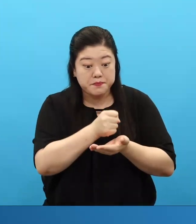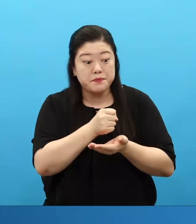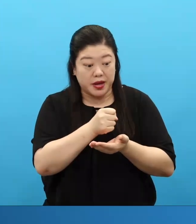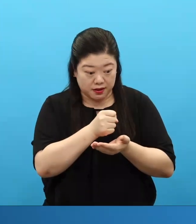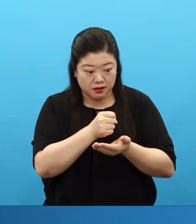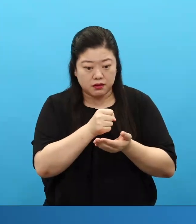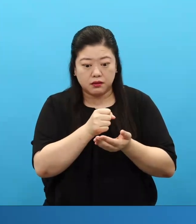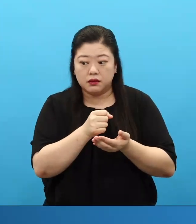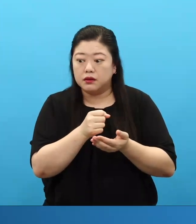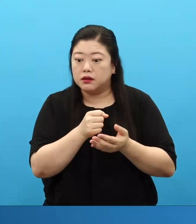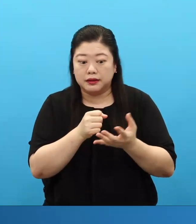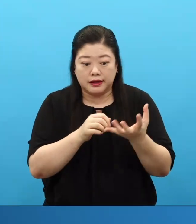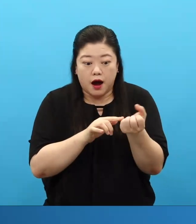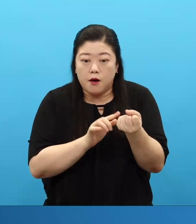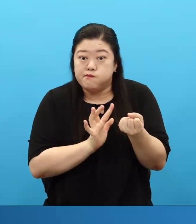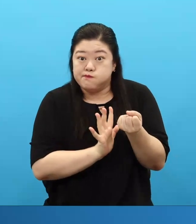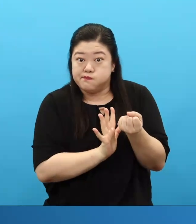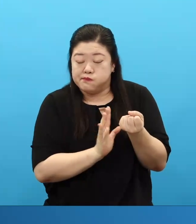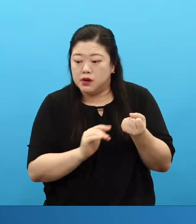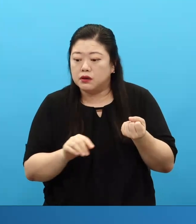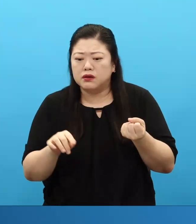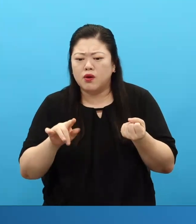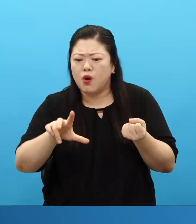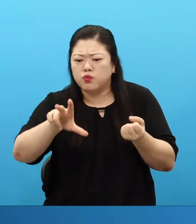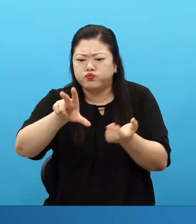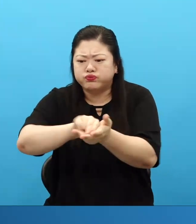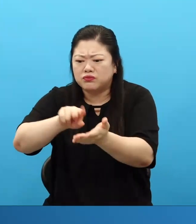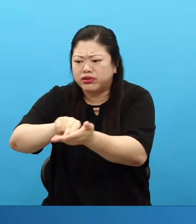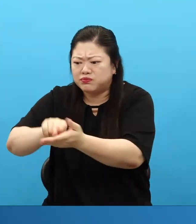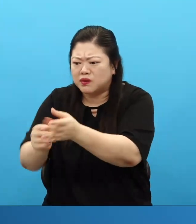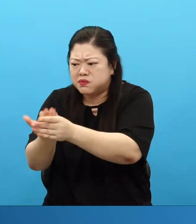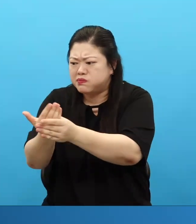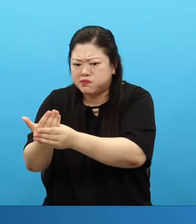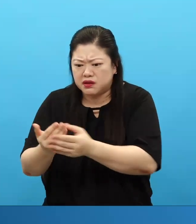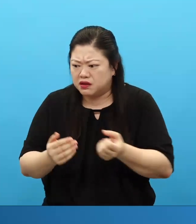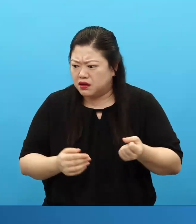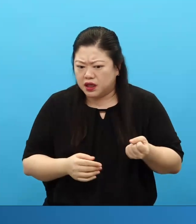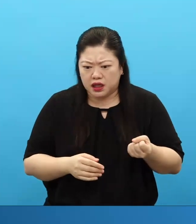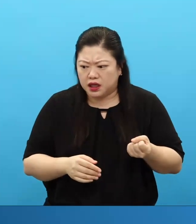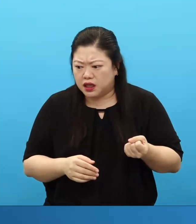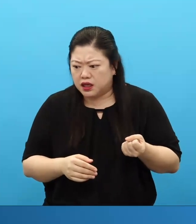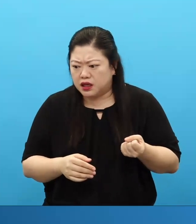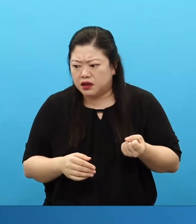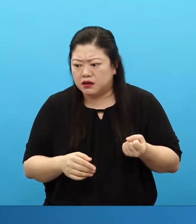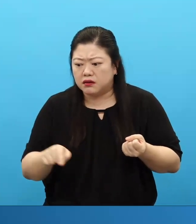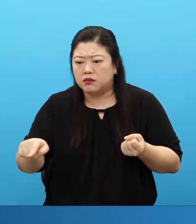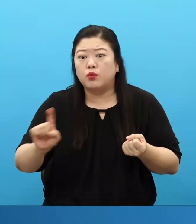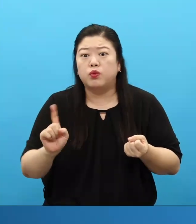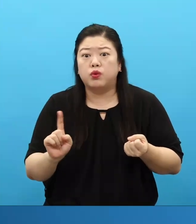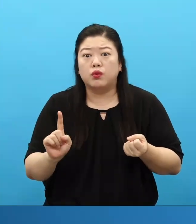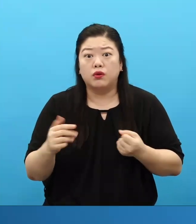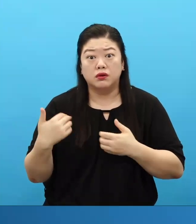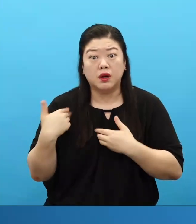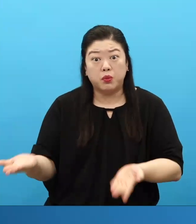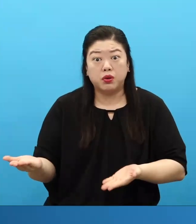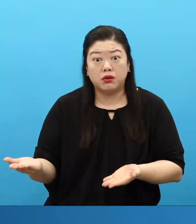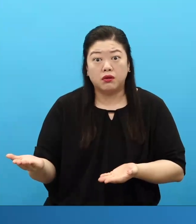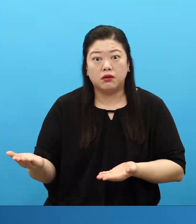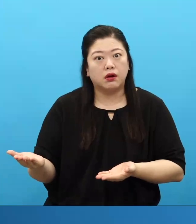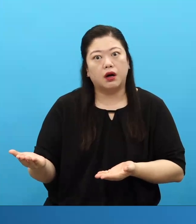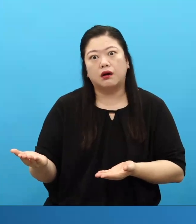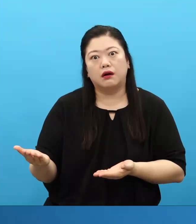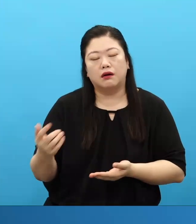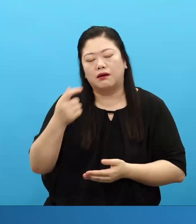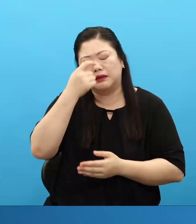시작되는 겁니다. And so those 다릅니다. those without this answer, if they come to church, they'll fall into a trial. But those who have this answer, they'll begin to pray.